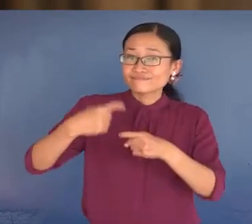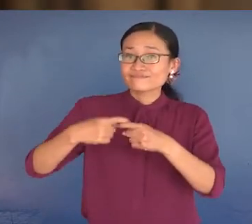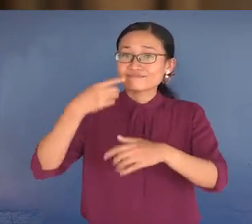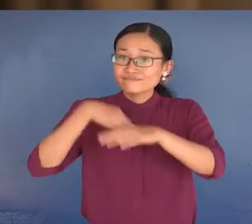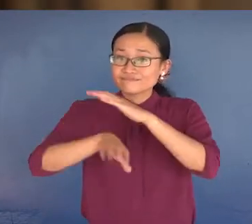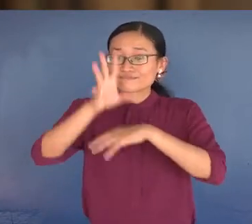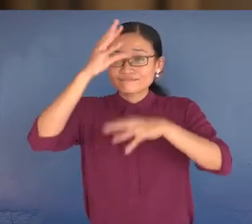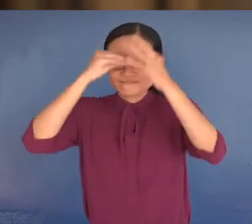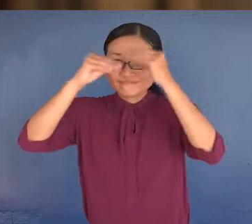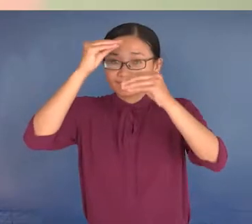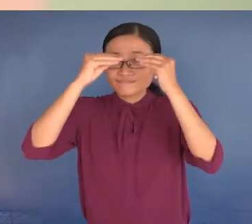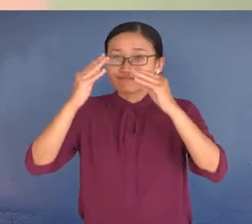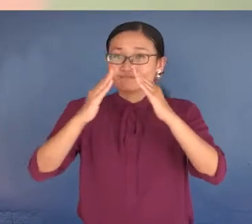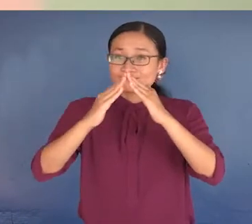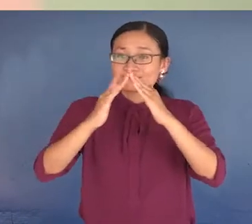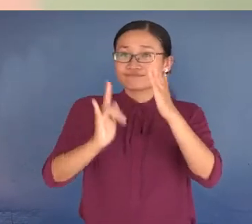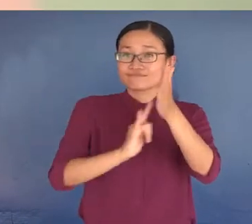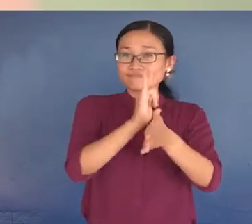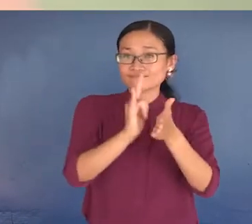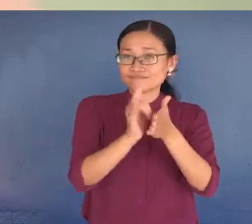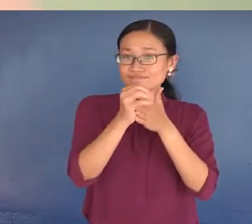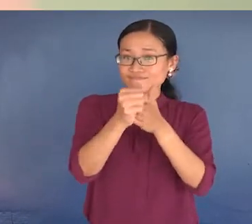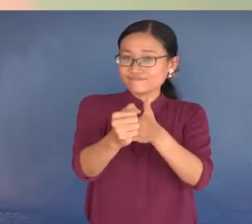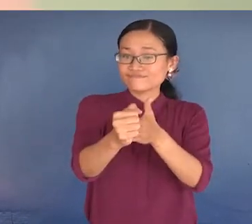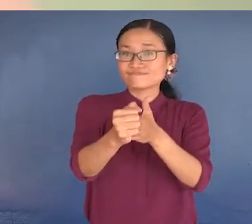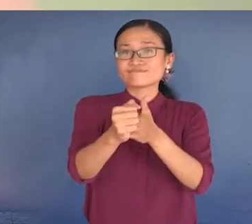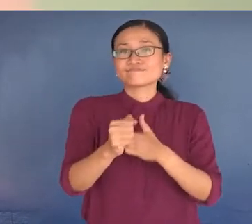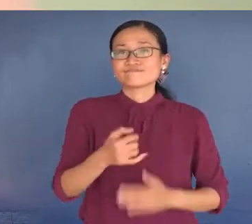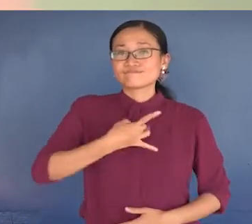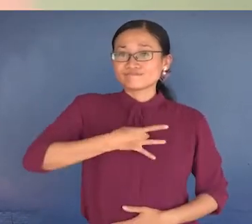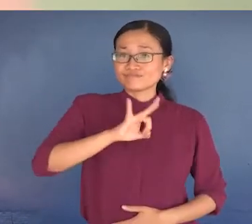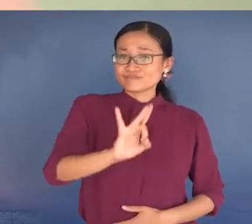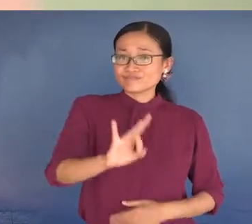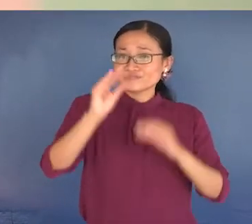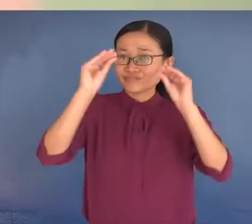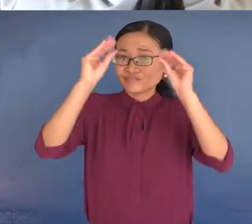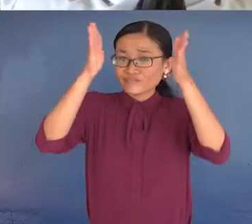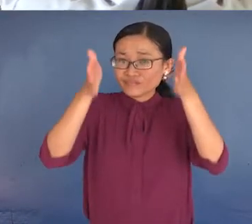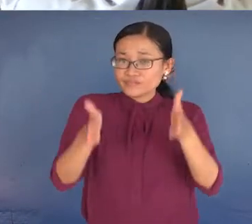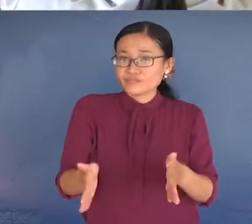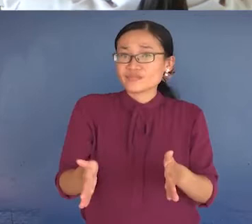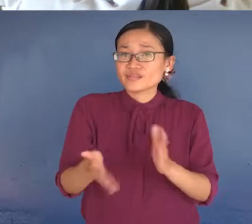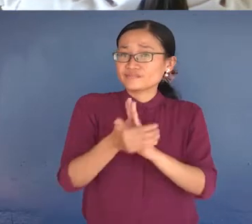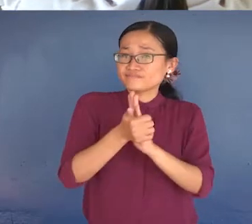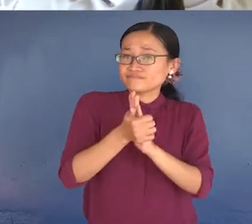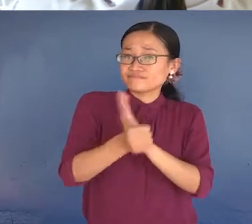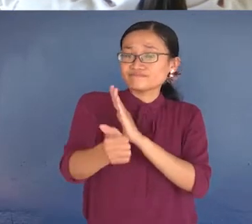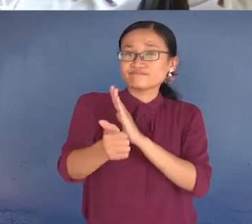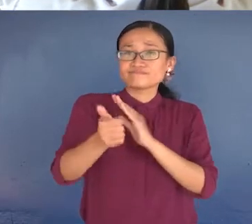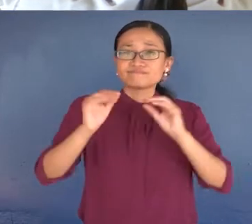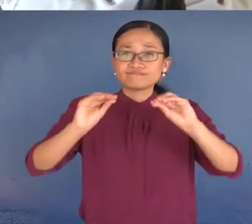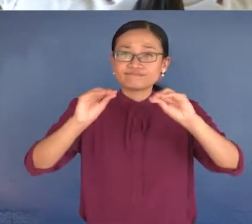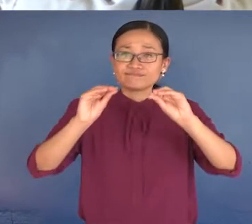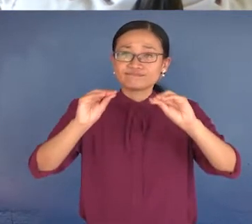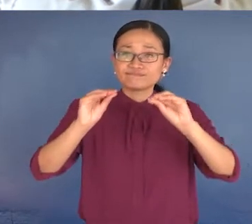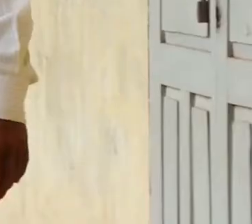ភាពហៅថា Down Syndrome ចូលទៅរៀននៅតាមសាលារដ្ឋគឺយើងអត់មានគ្រូសម្រាប់ជួយគាត់ក្នុងការ